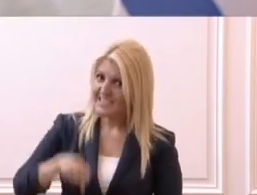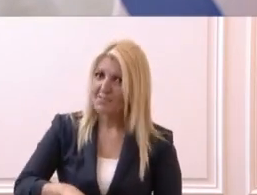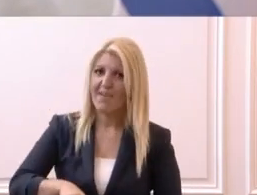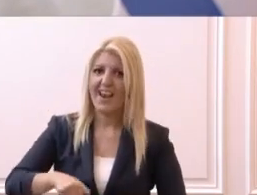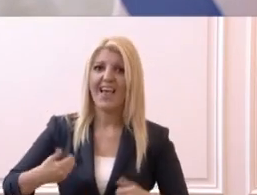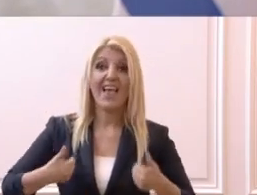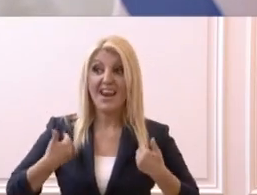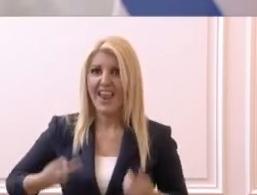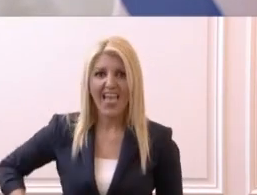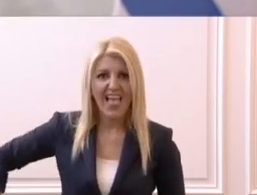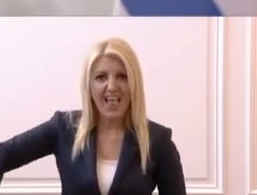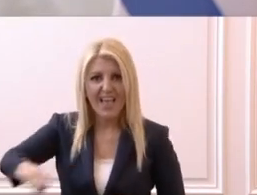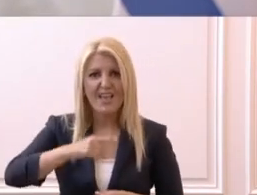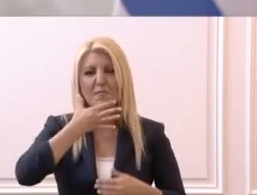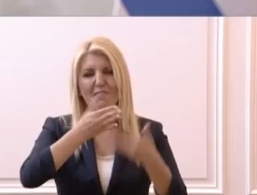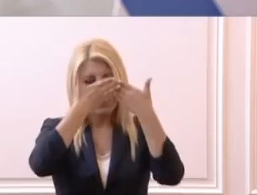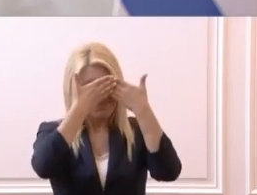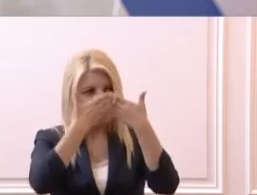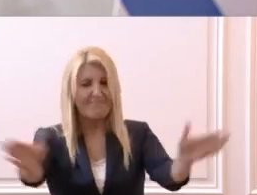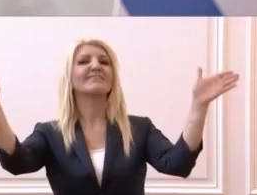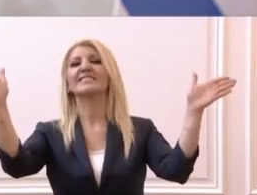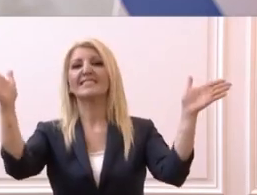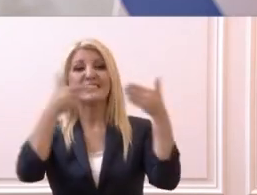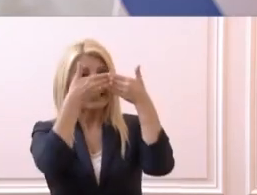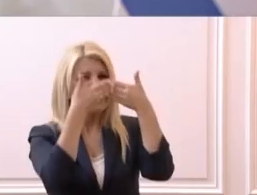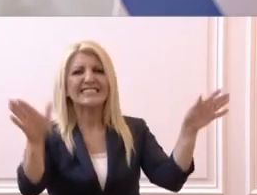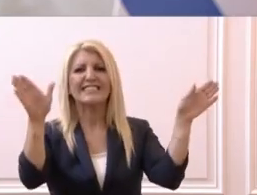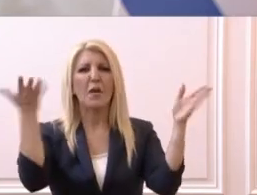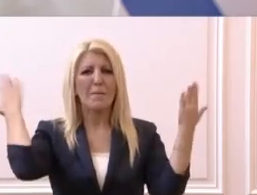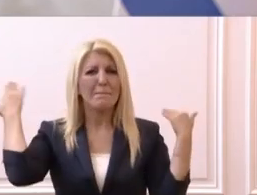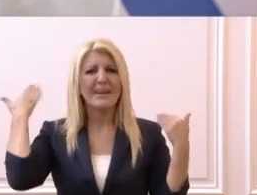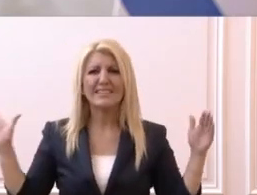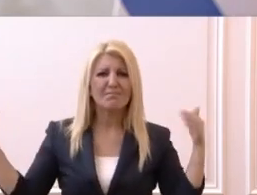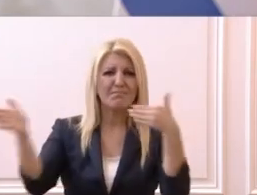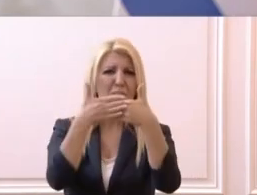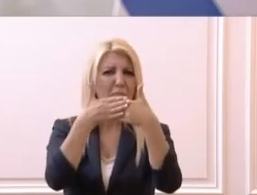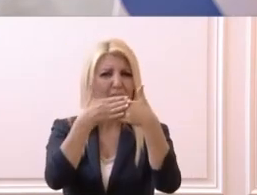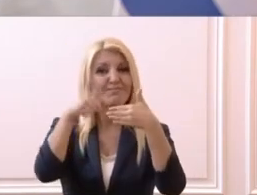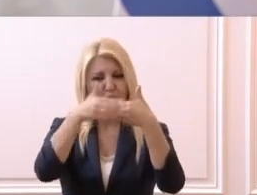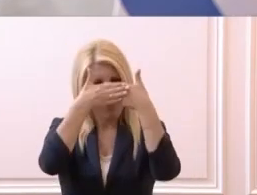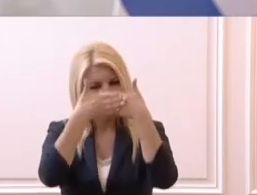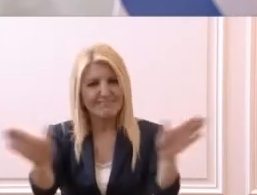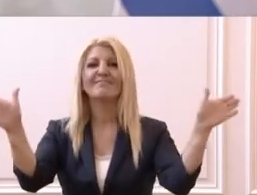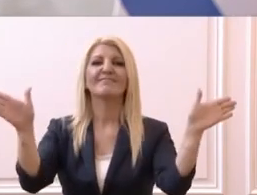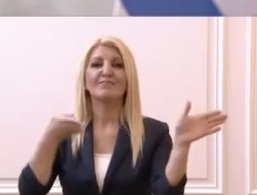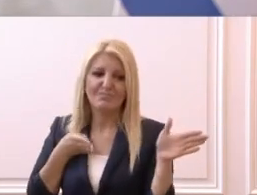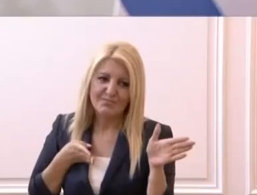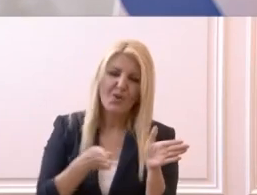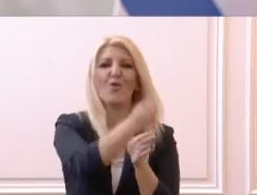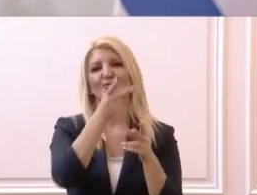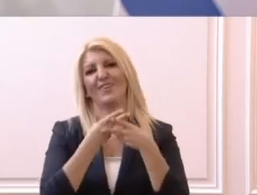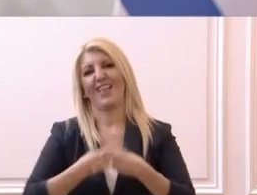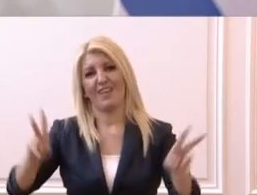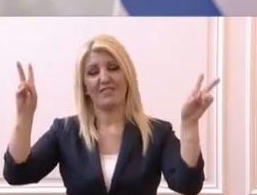ένα ακόμα παράθυρο ελευθερίας για τον ελεύθερο χρόνο τους. Με την πρώτη δόση του εμβολίου